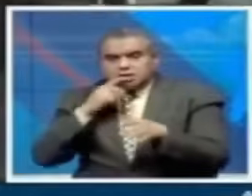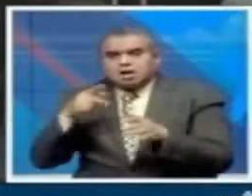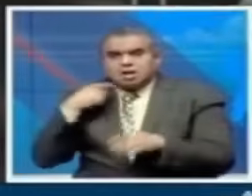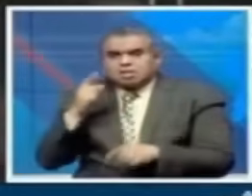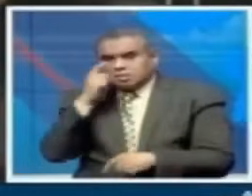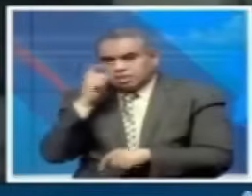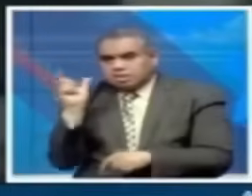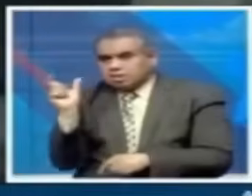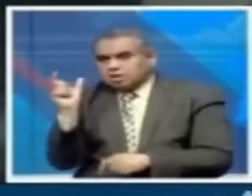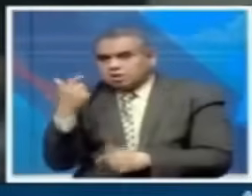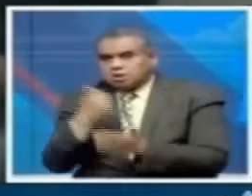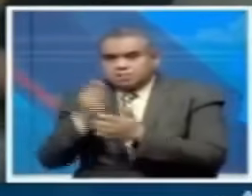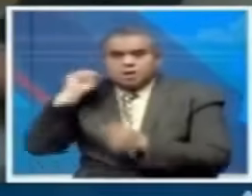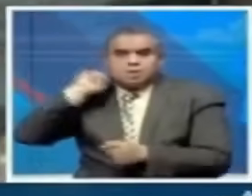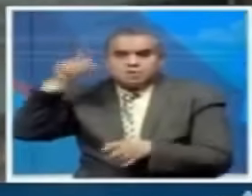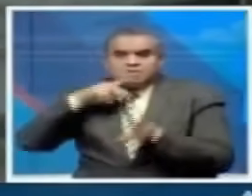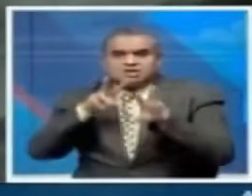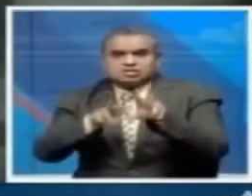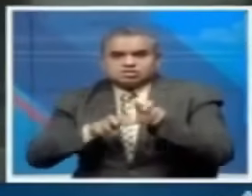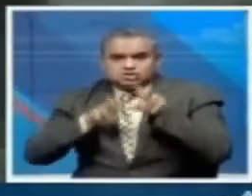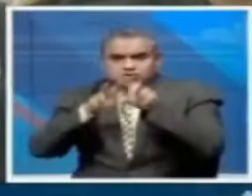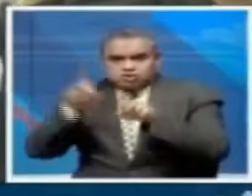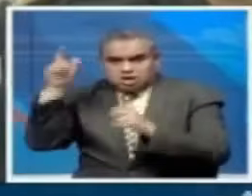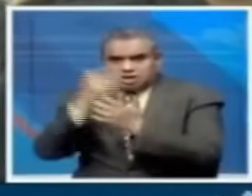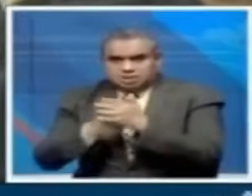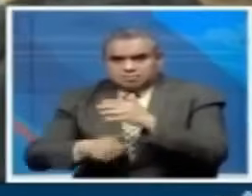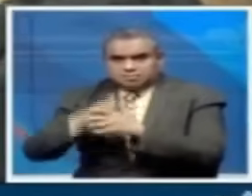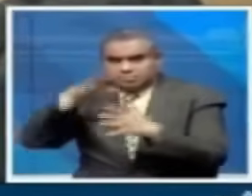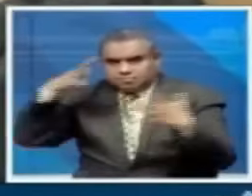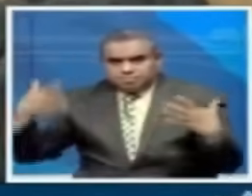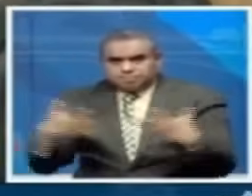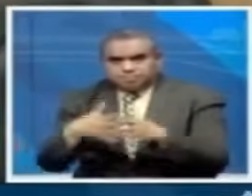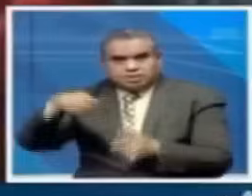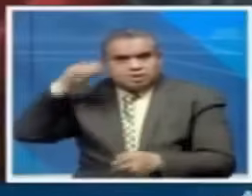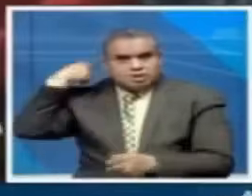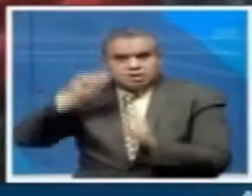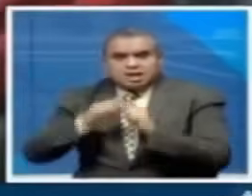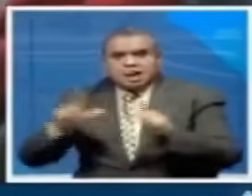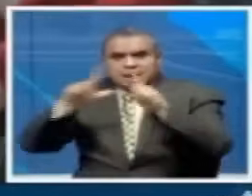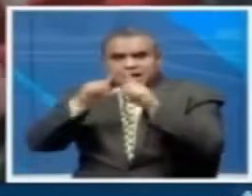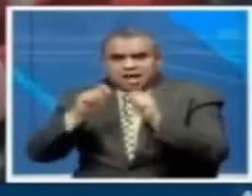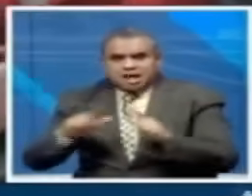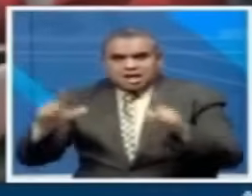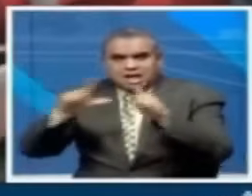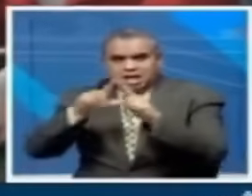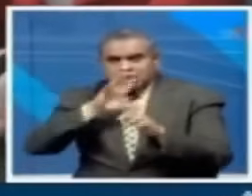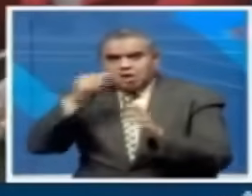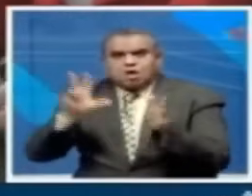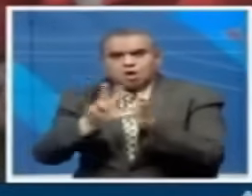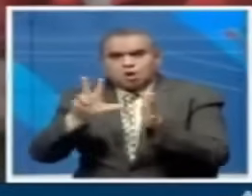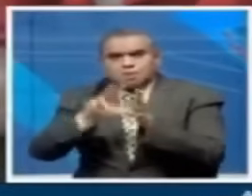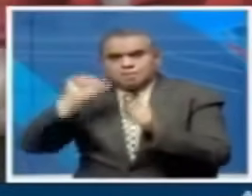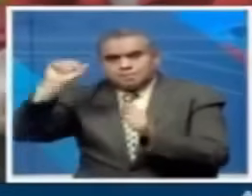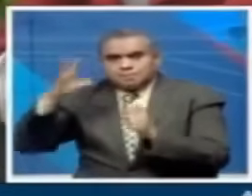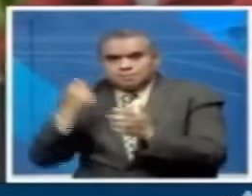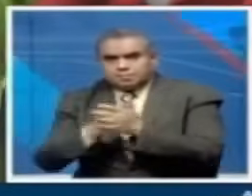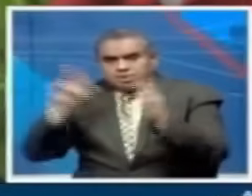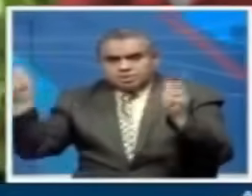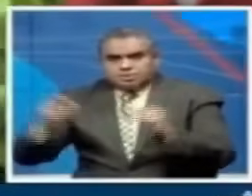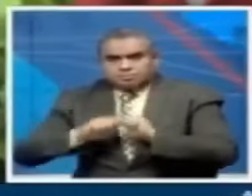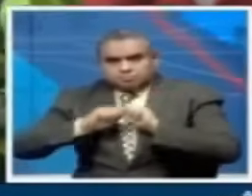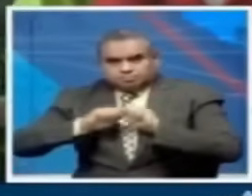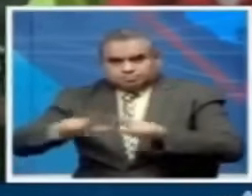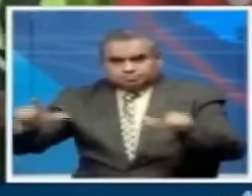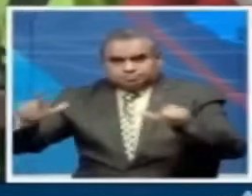بمحافظة الشرقية مؤتمرا حاشدا بمشاركة رؤساء اللجان النقابية والكوادر العمالية، أعلن فيه